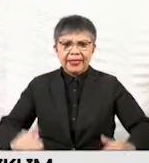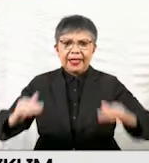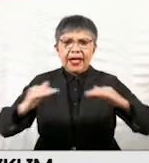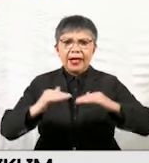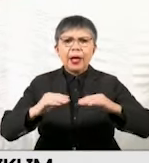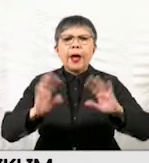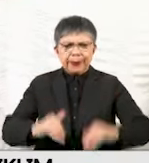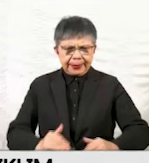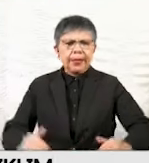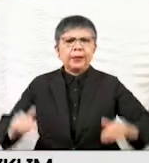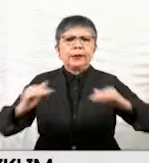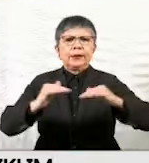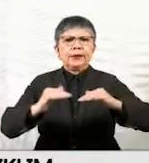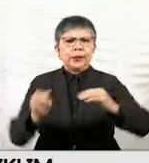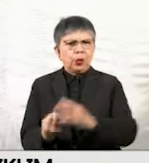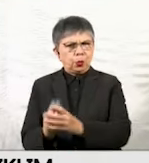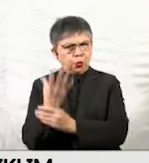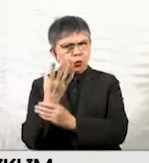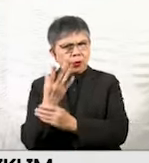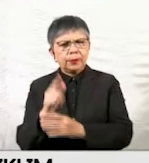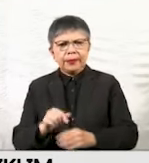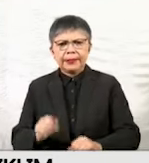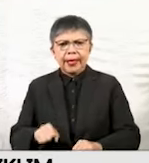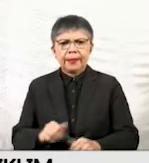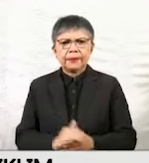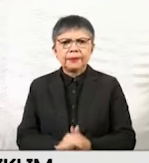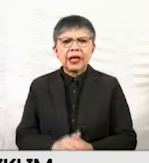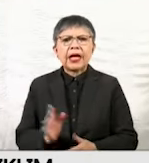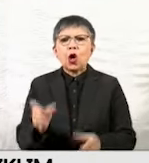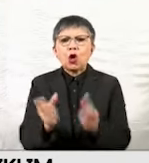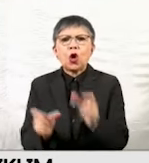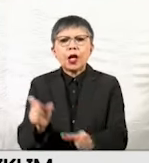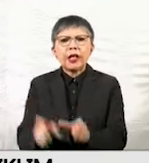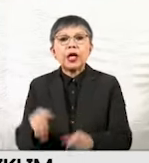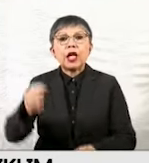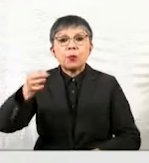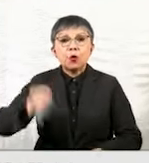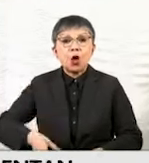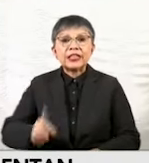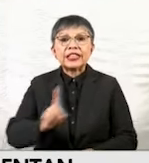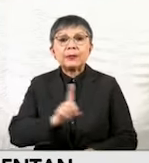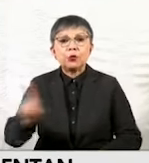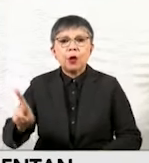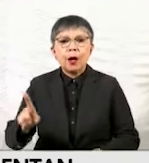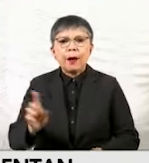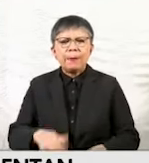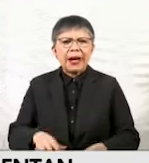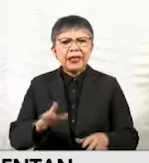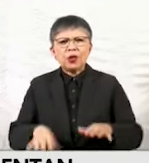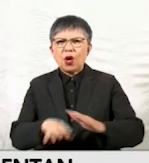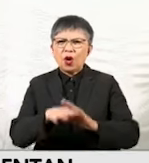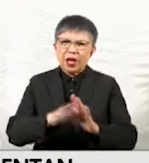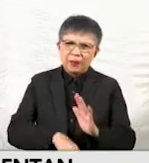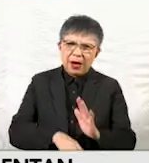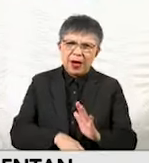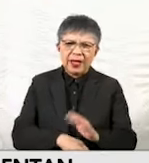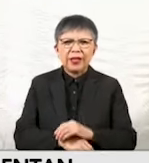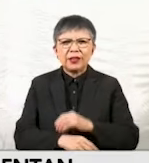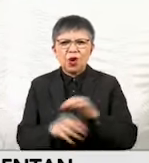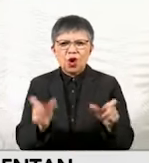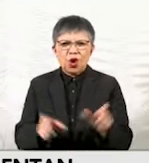itu bisa muncul yang saat ini memang ee penduduk di sana ee masih di banyak di kalangan bawah ya sehingga